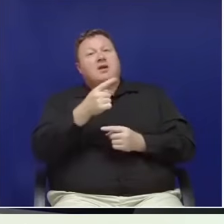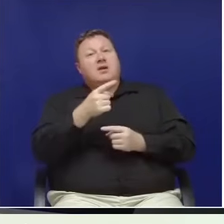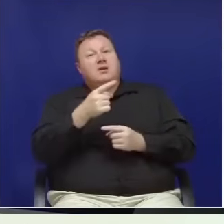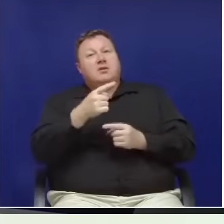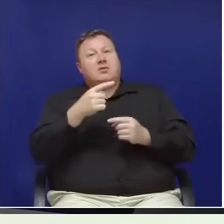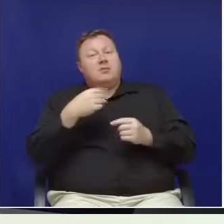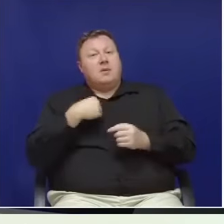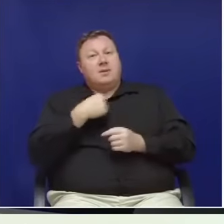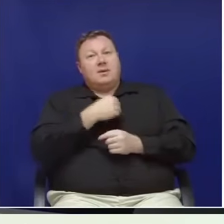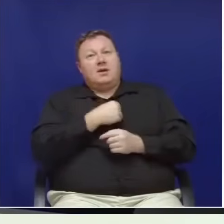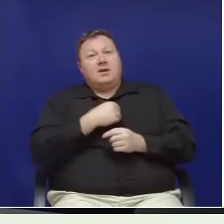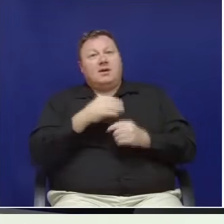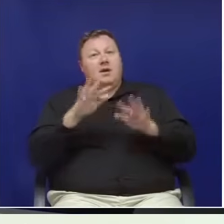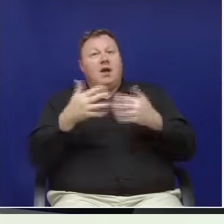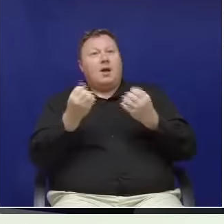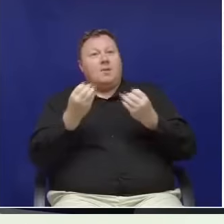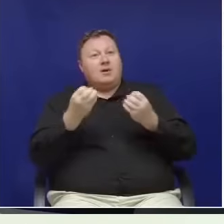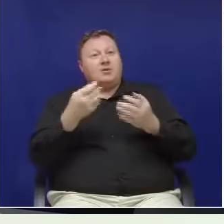word is